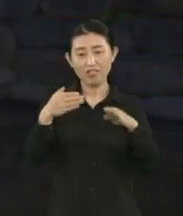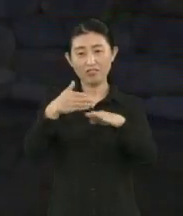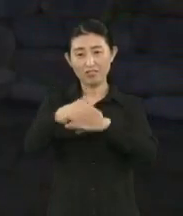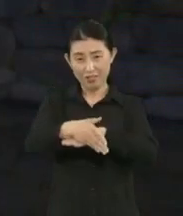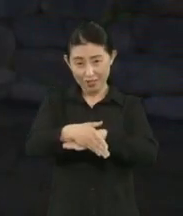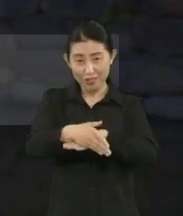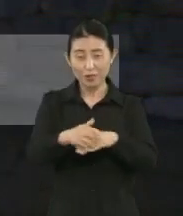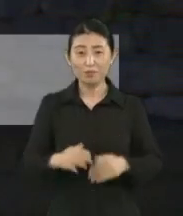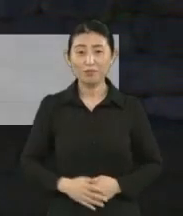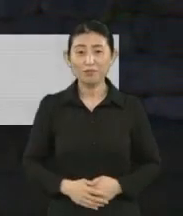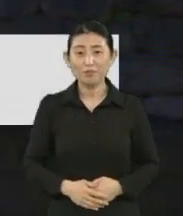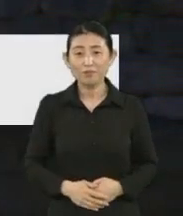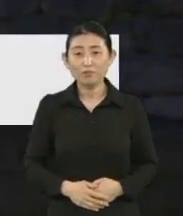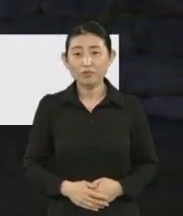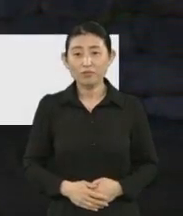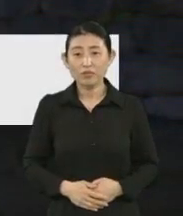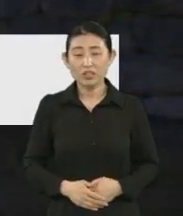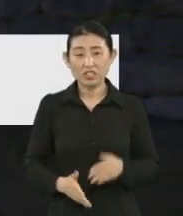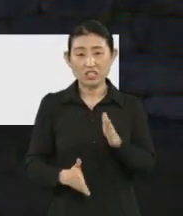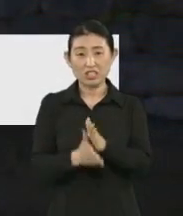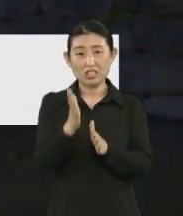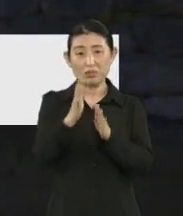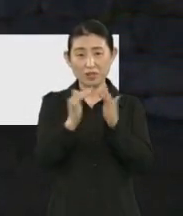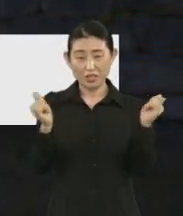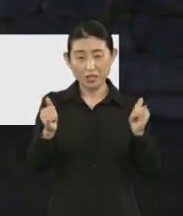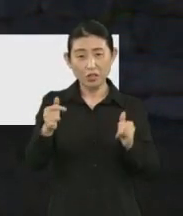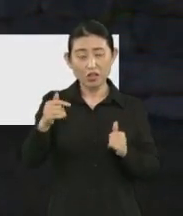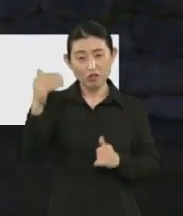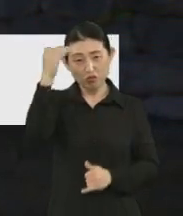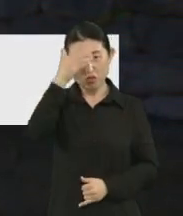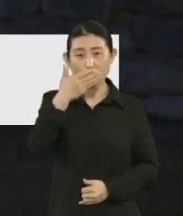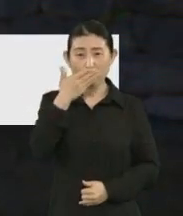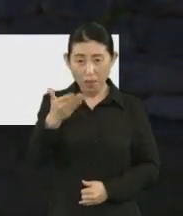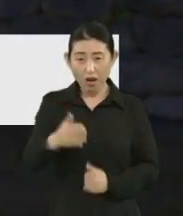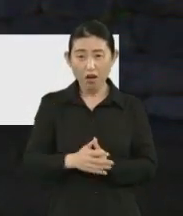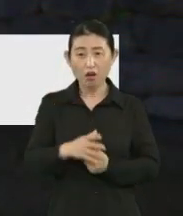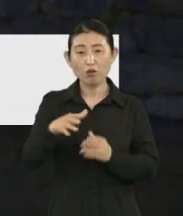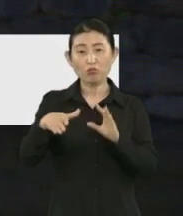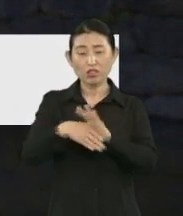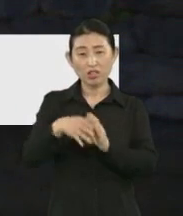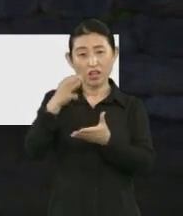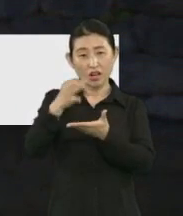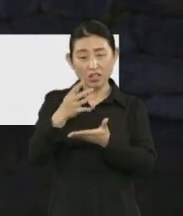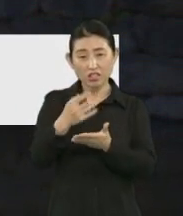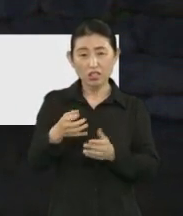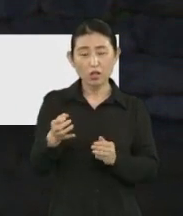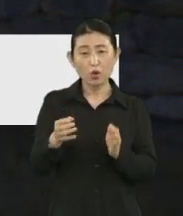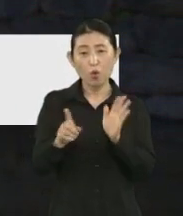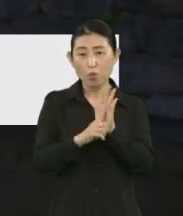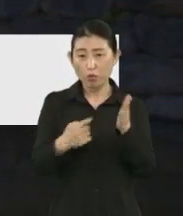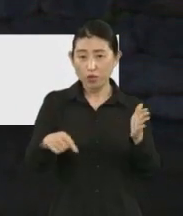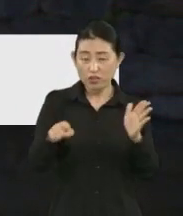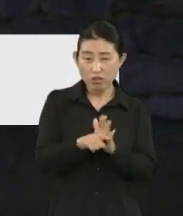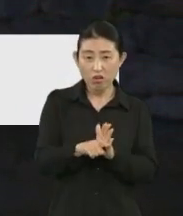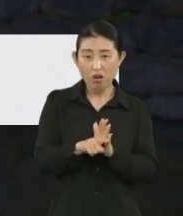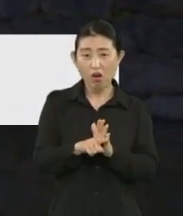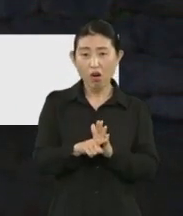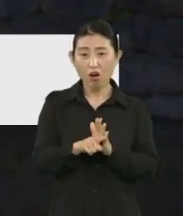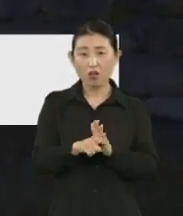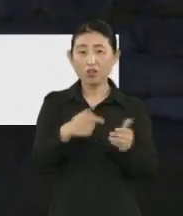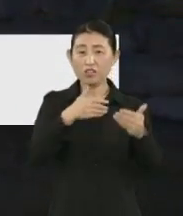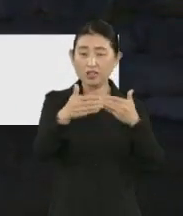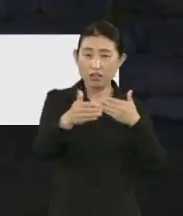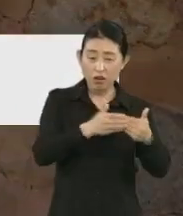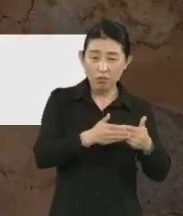시민이 품으로 돌아온 건재고택을 문화재 가치를 널리 알리기 위해 고택 체험, 야간 개방 등 다른 활용